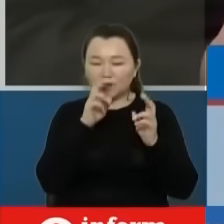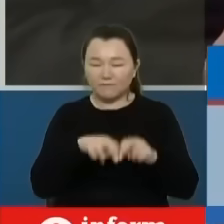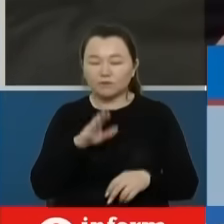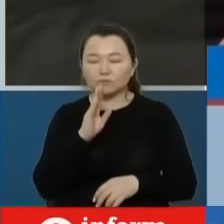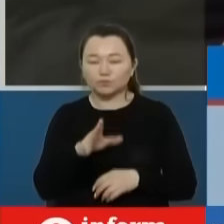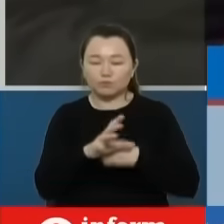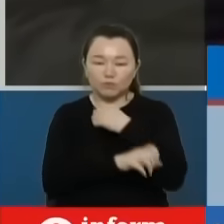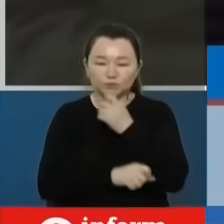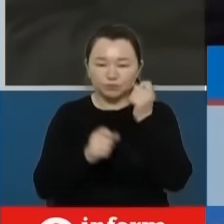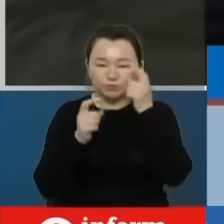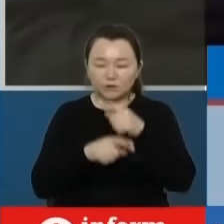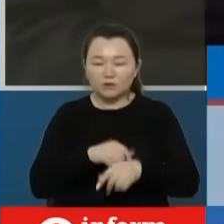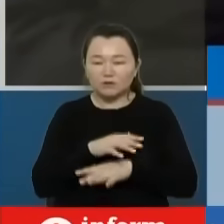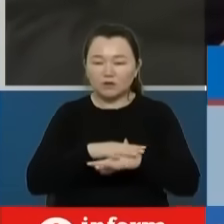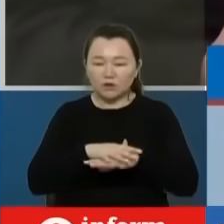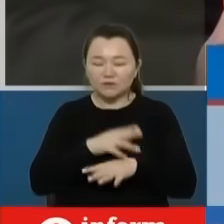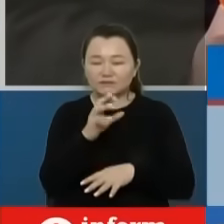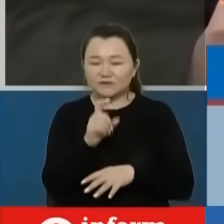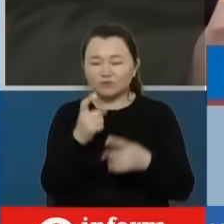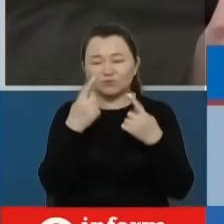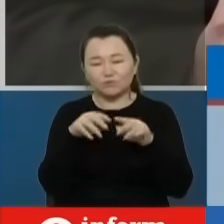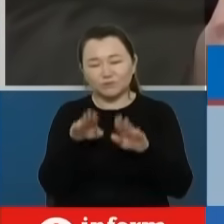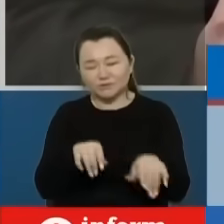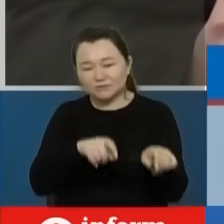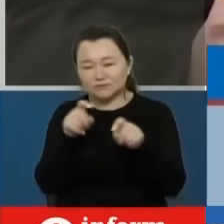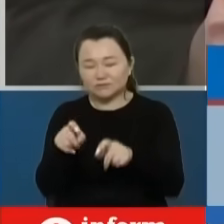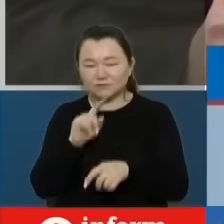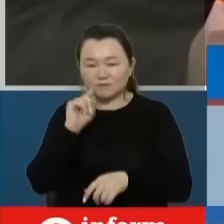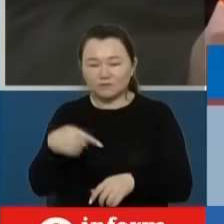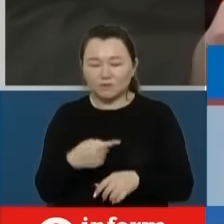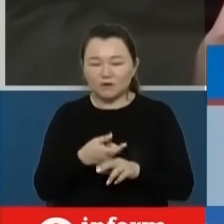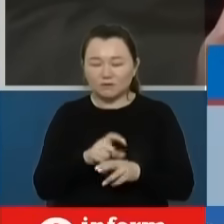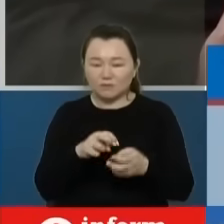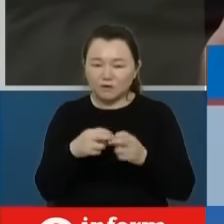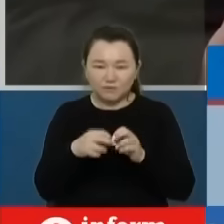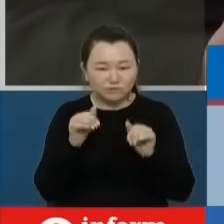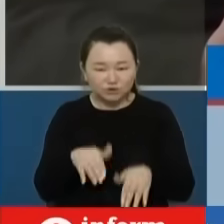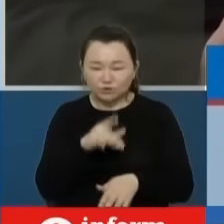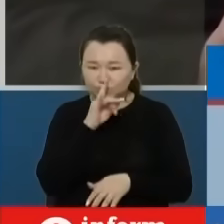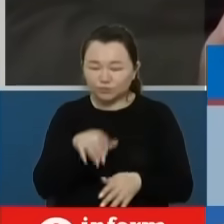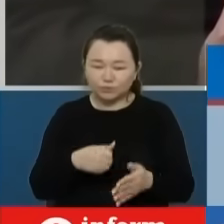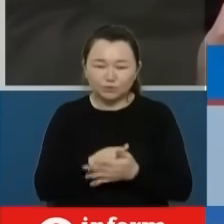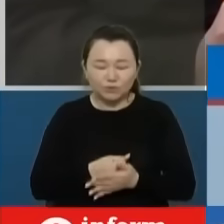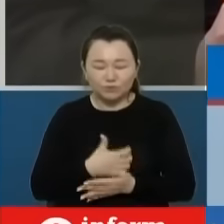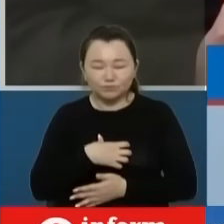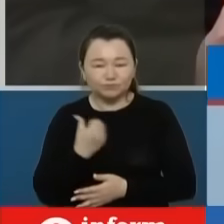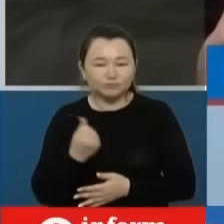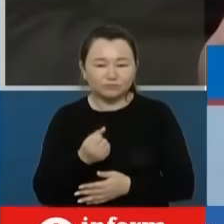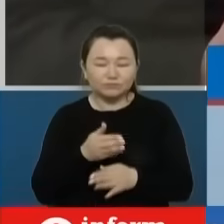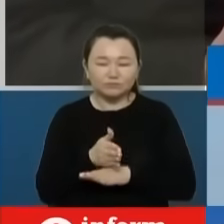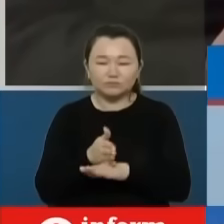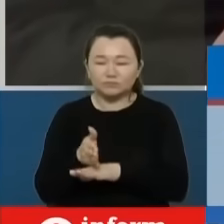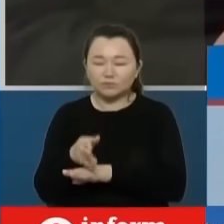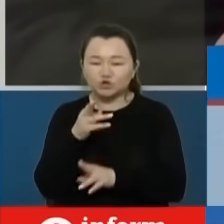жатыр деп бас көтерген Бұқара цехті басқа жаққа көшіруді талап етеді. Жұрт бұл мәселе шешілмегенше тыным таппай тиісті